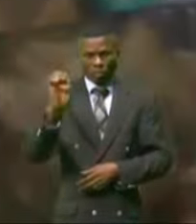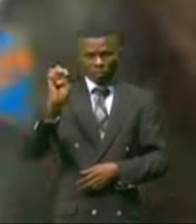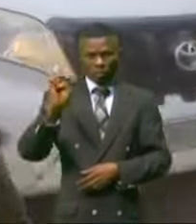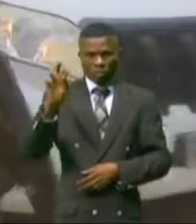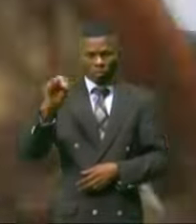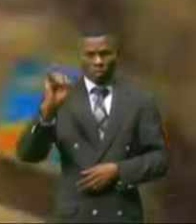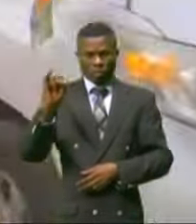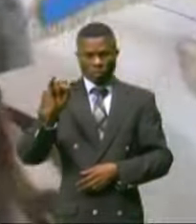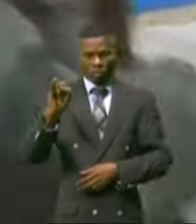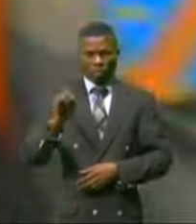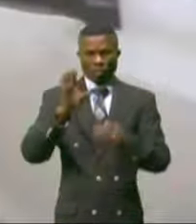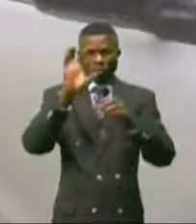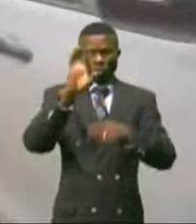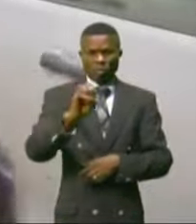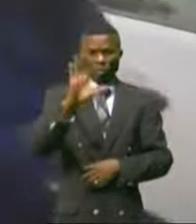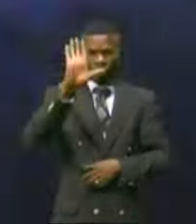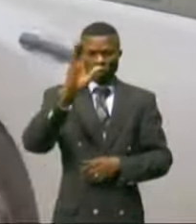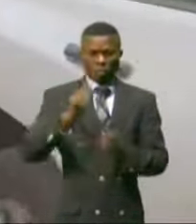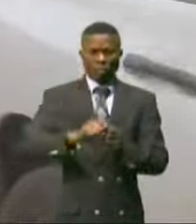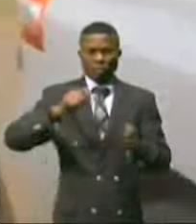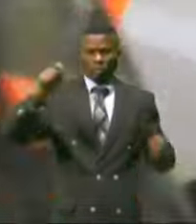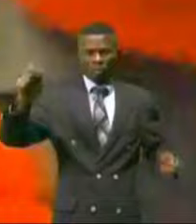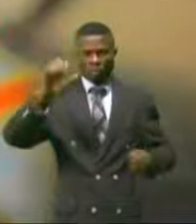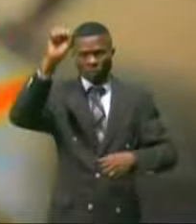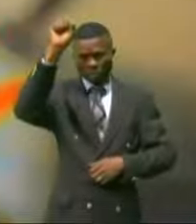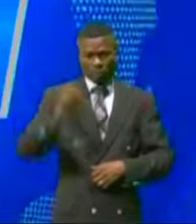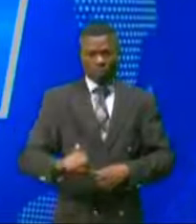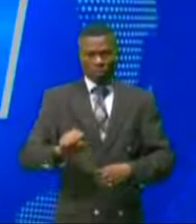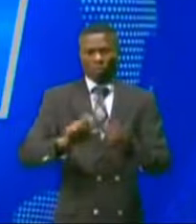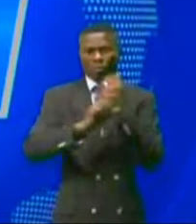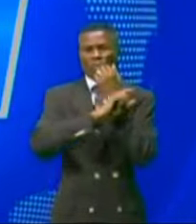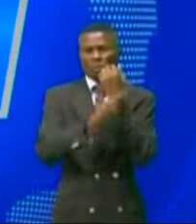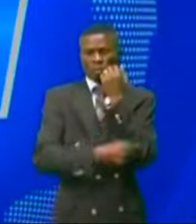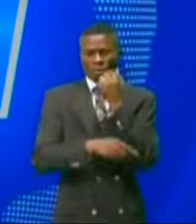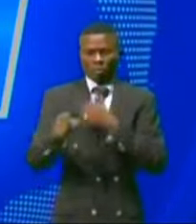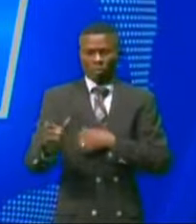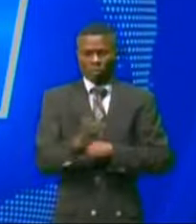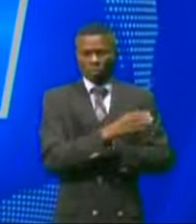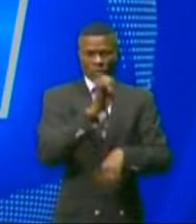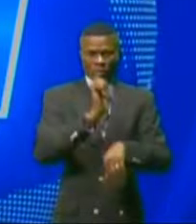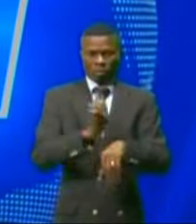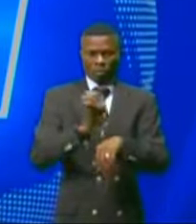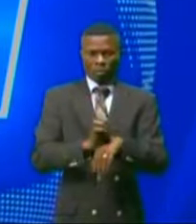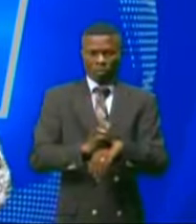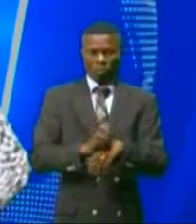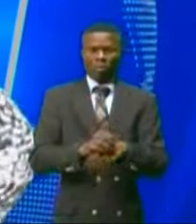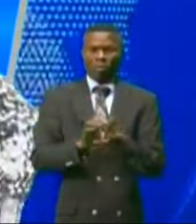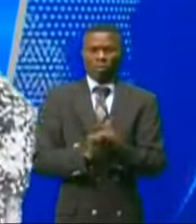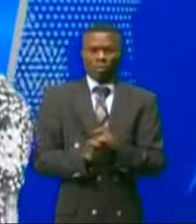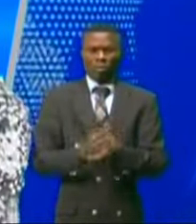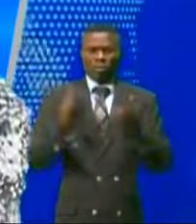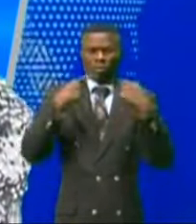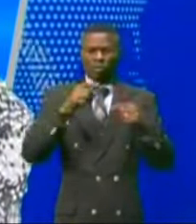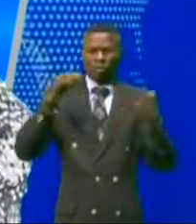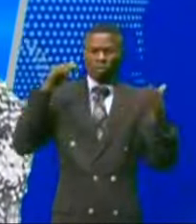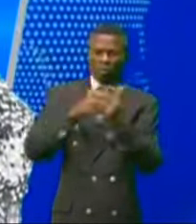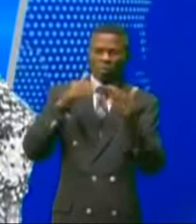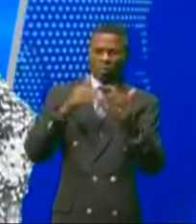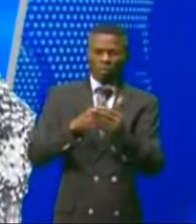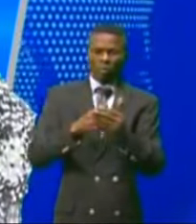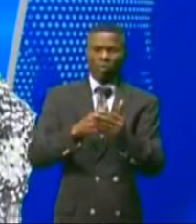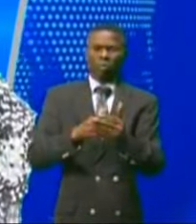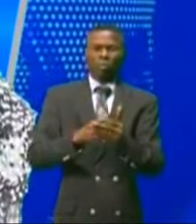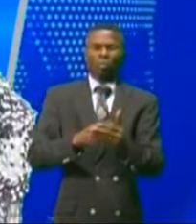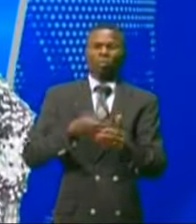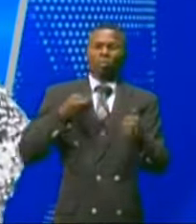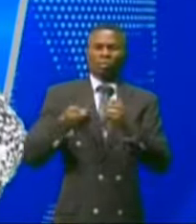à plus de 55 km au site de la ville de Bounia. L'église Four Square dénonce l'agression et crimes